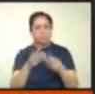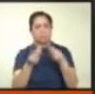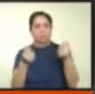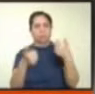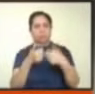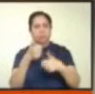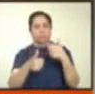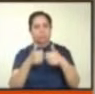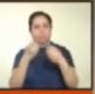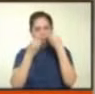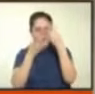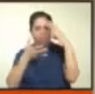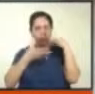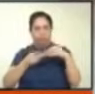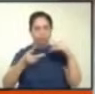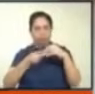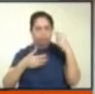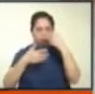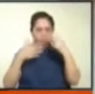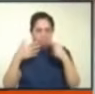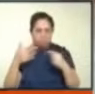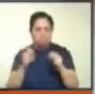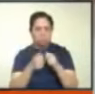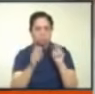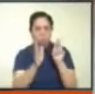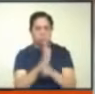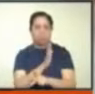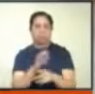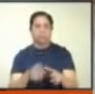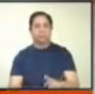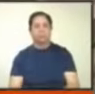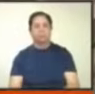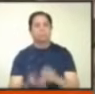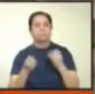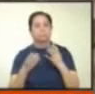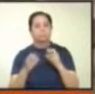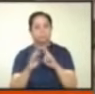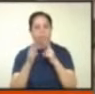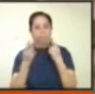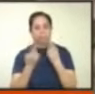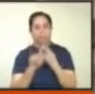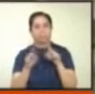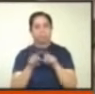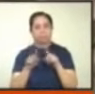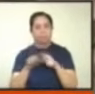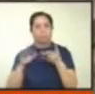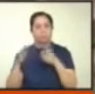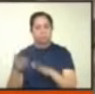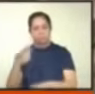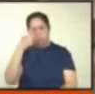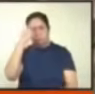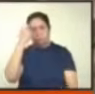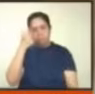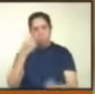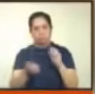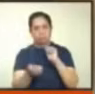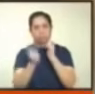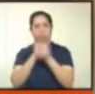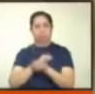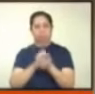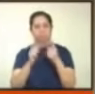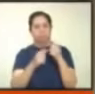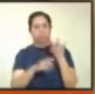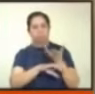kaso matapos ilahad ang pagpaplano at execution ng krimen. Maraming kaanak din daw niya ang nasawi dahil sa pagbaligtad sa